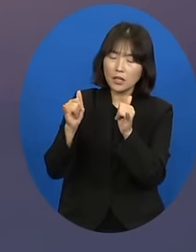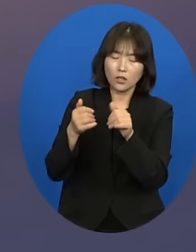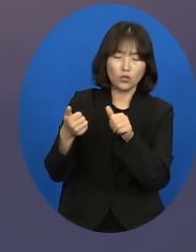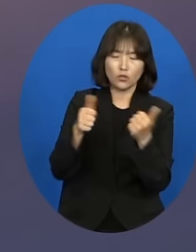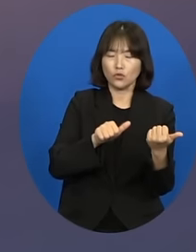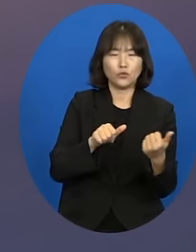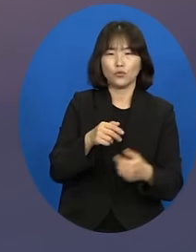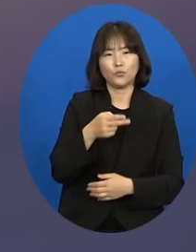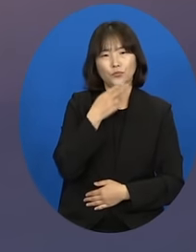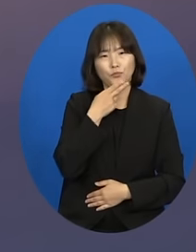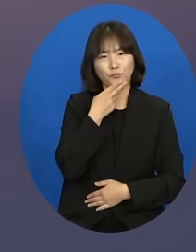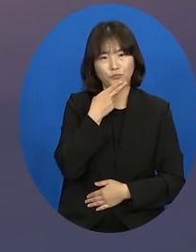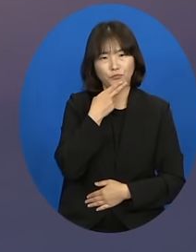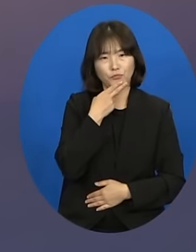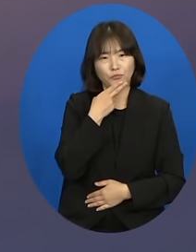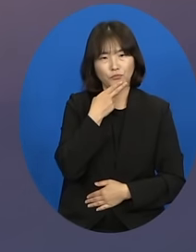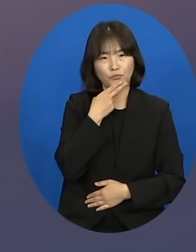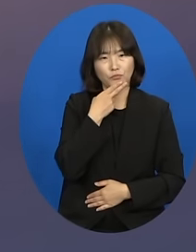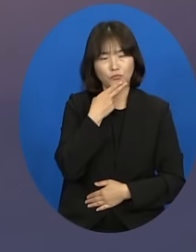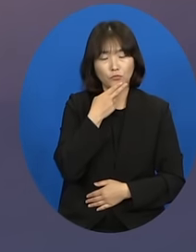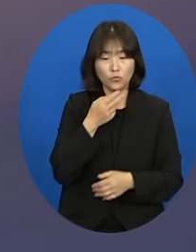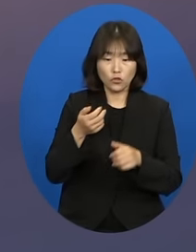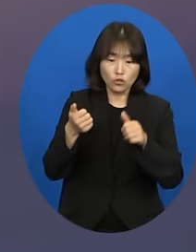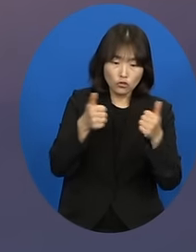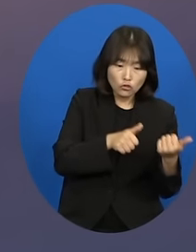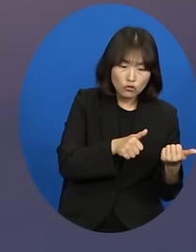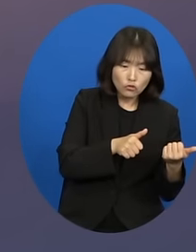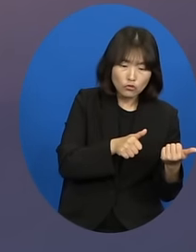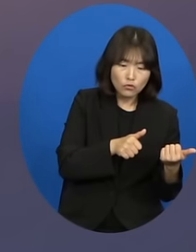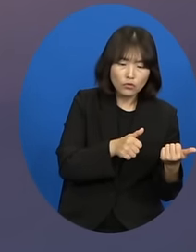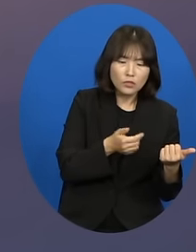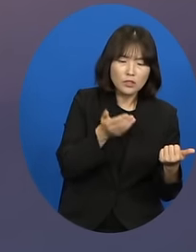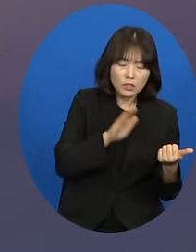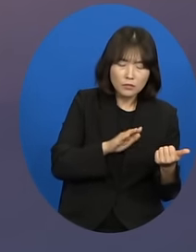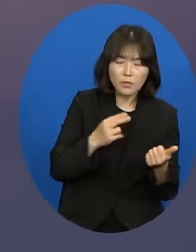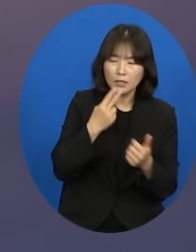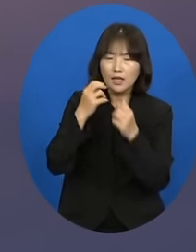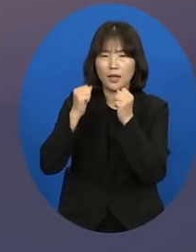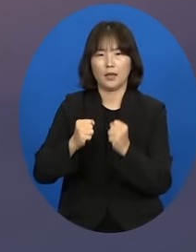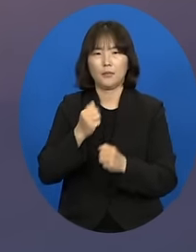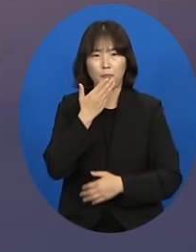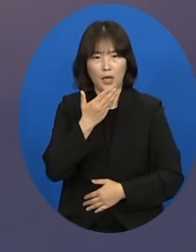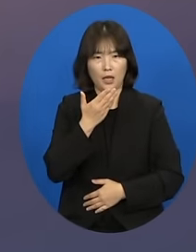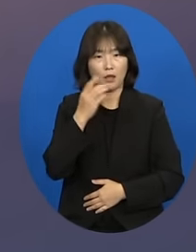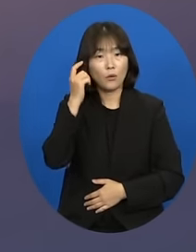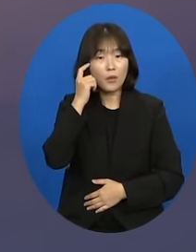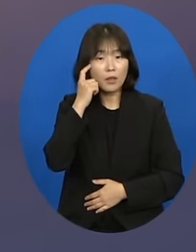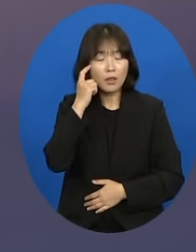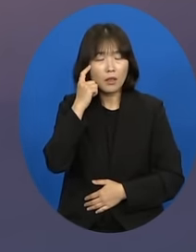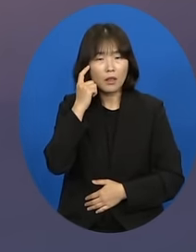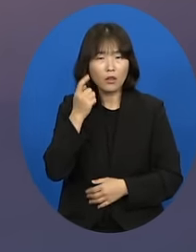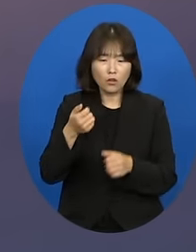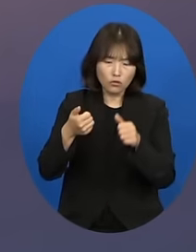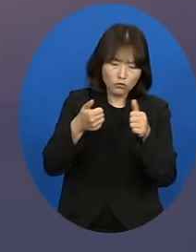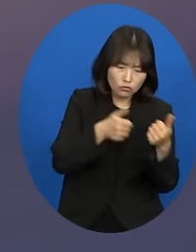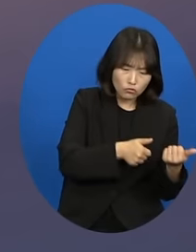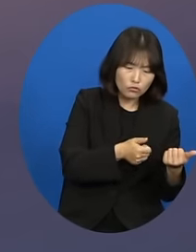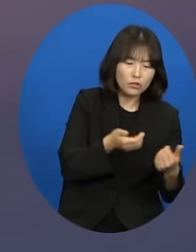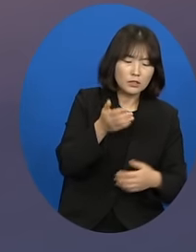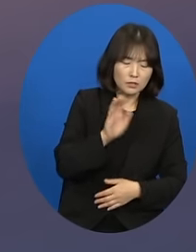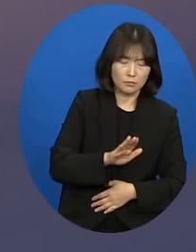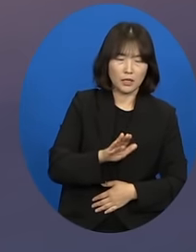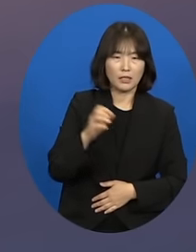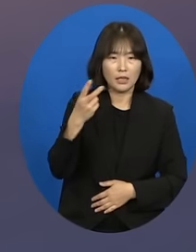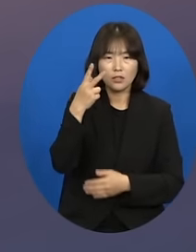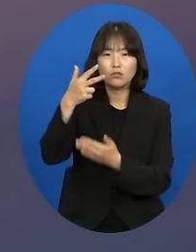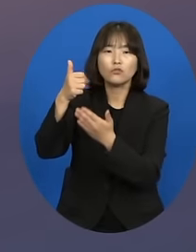그죠? 죽어도 사는 것이고 살아서, 왜 죽어도 사는 것이냐면 죽어도 다시 주님과 함께